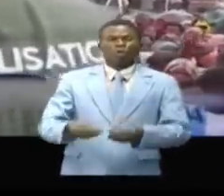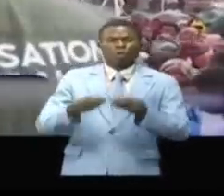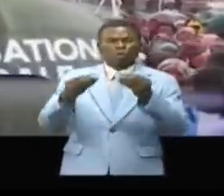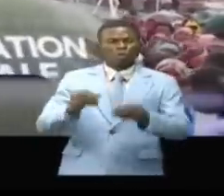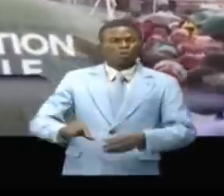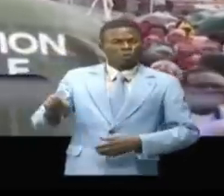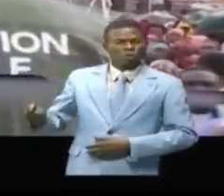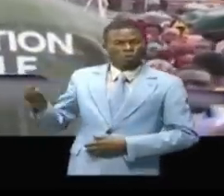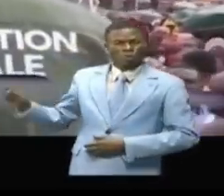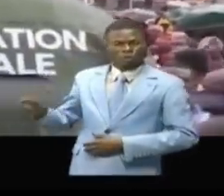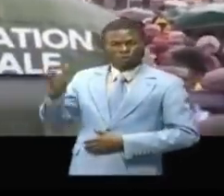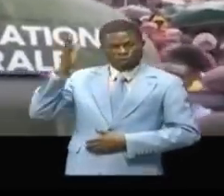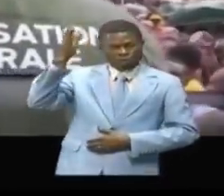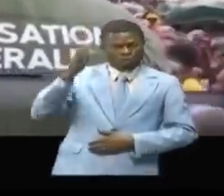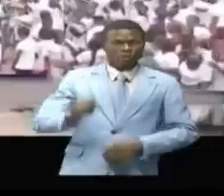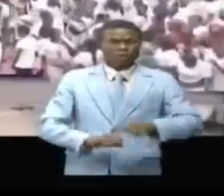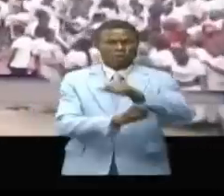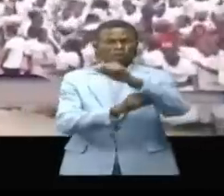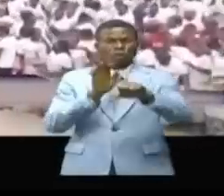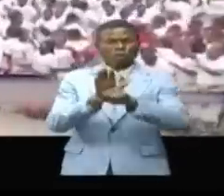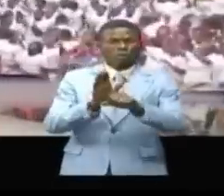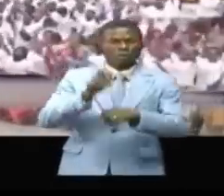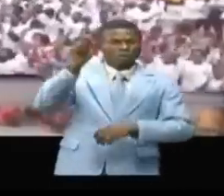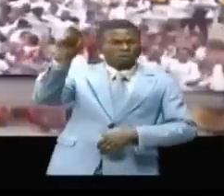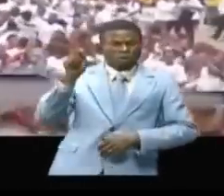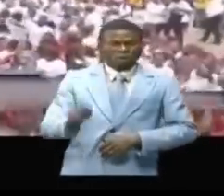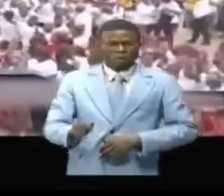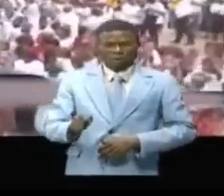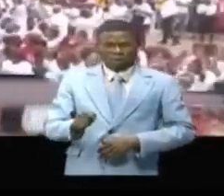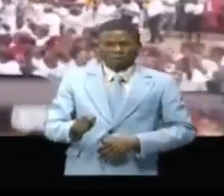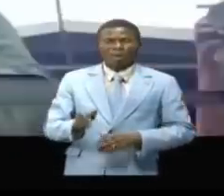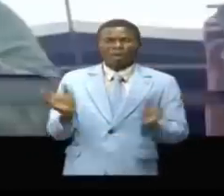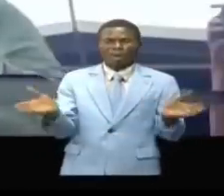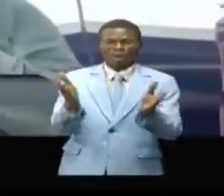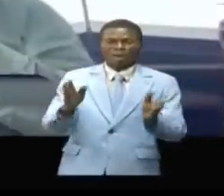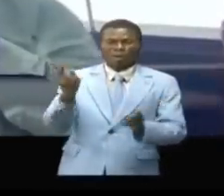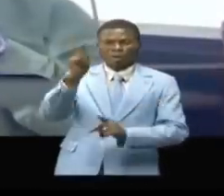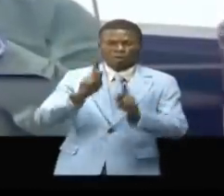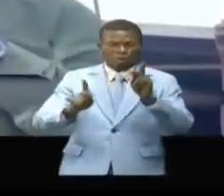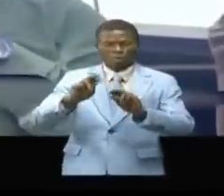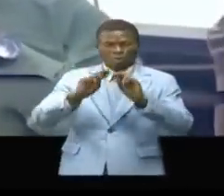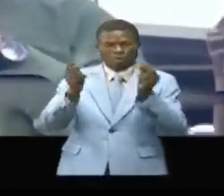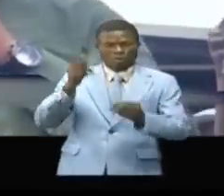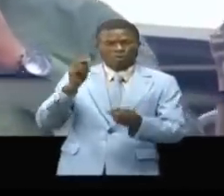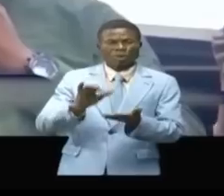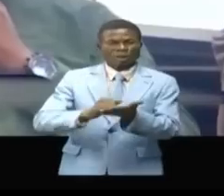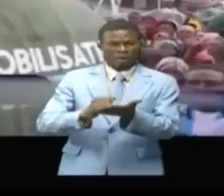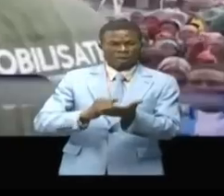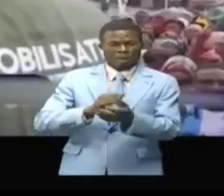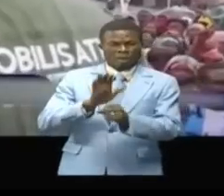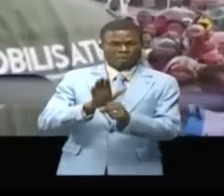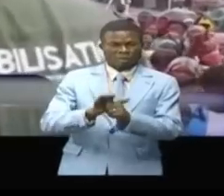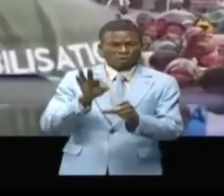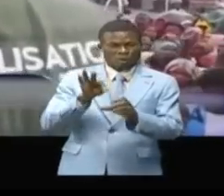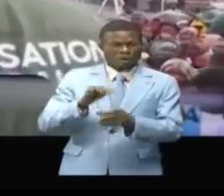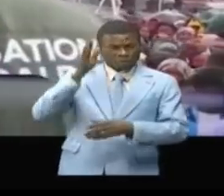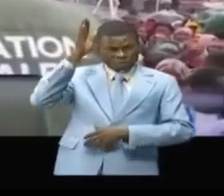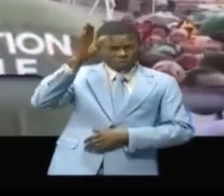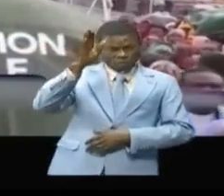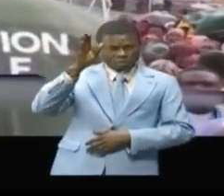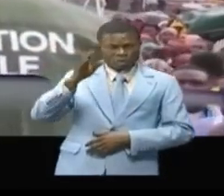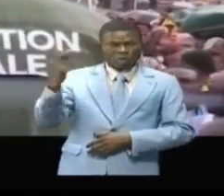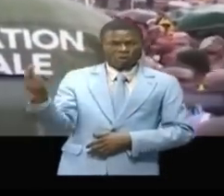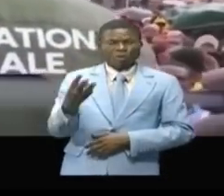générations futures. Outre les soutiens au FARDC, il a conscientisé les militants de s'enrôler en prévision des échéances électorales